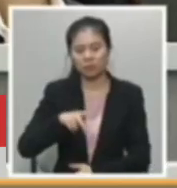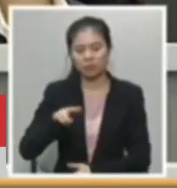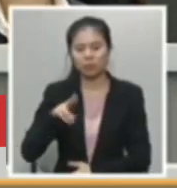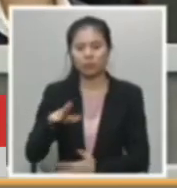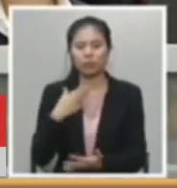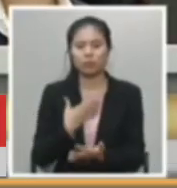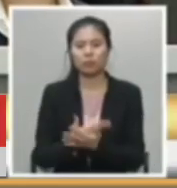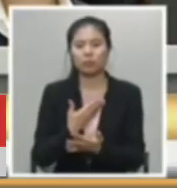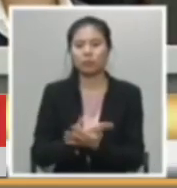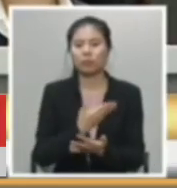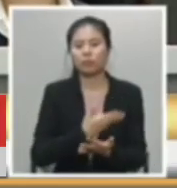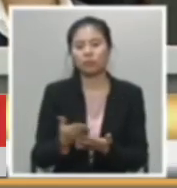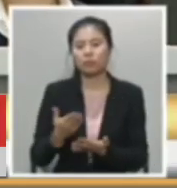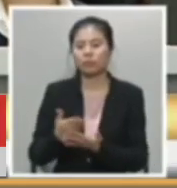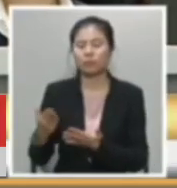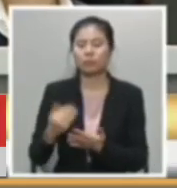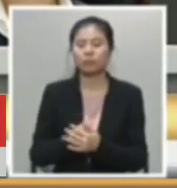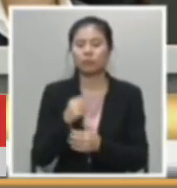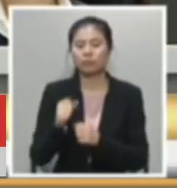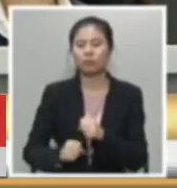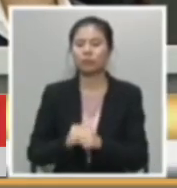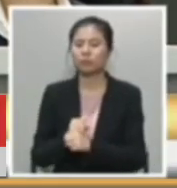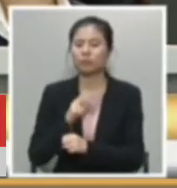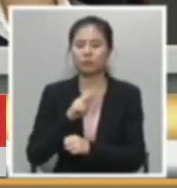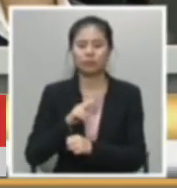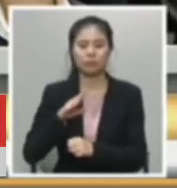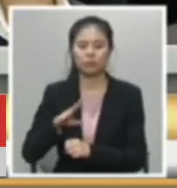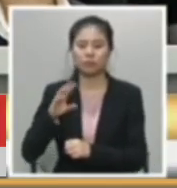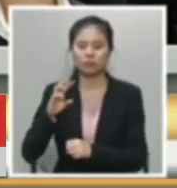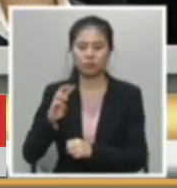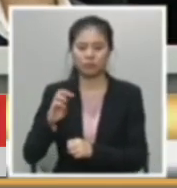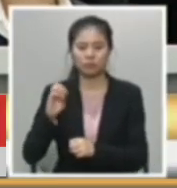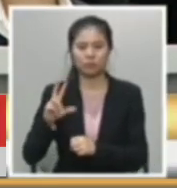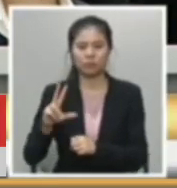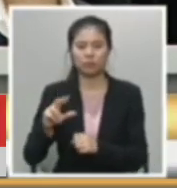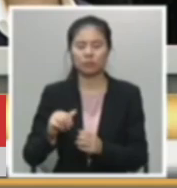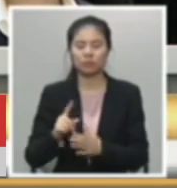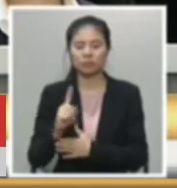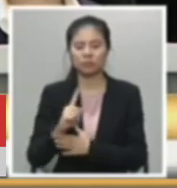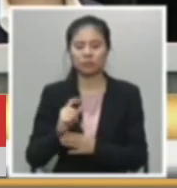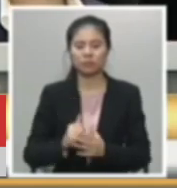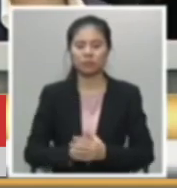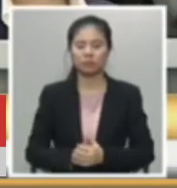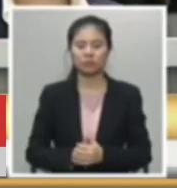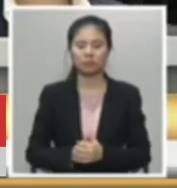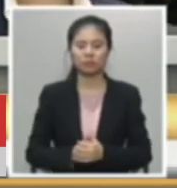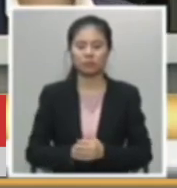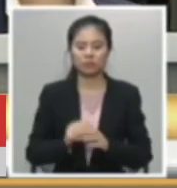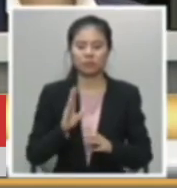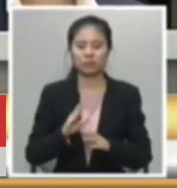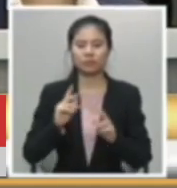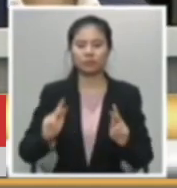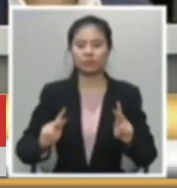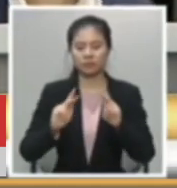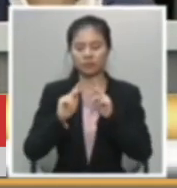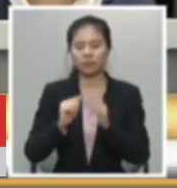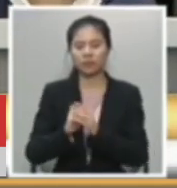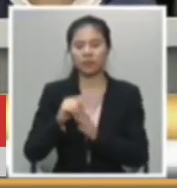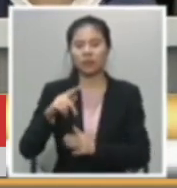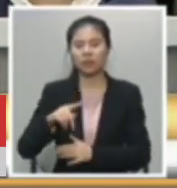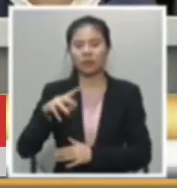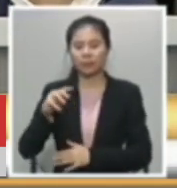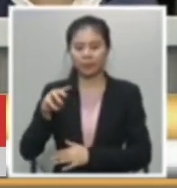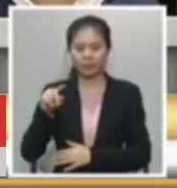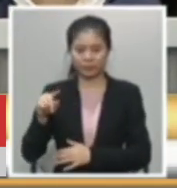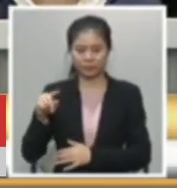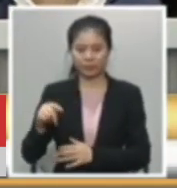งบประมาณรายจ่ายประจำปีพุทธศักราช2563ของกระทรวงพัฒนาสังคมและความมั่นคง